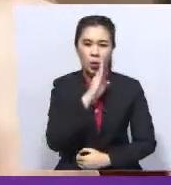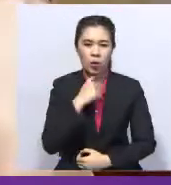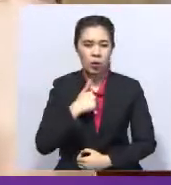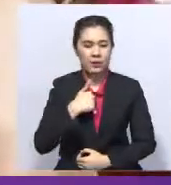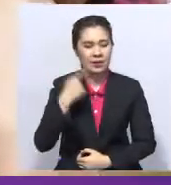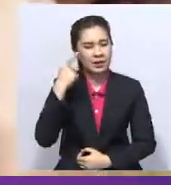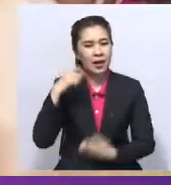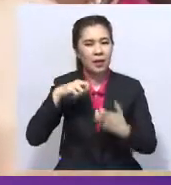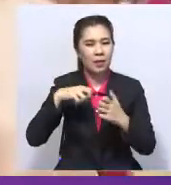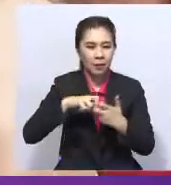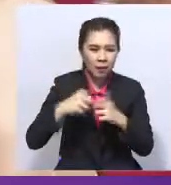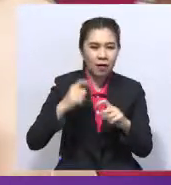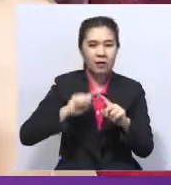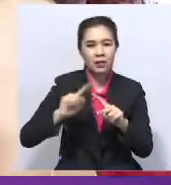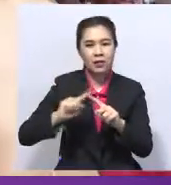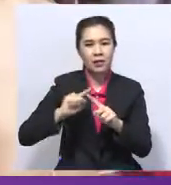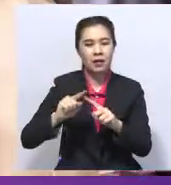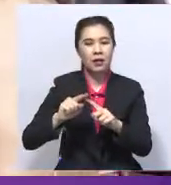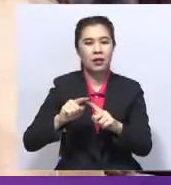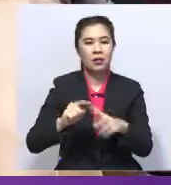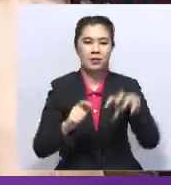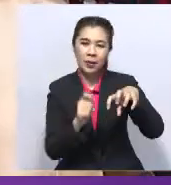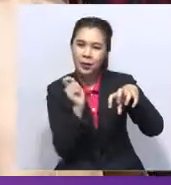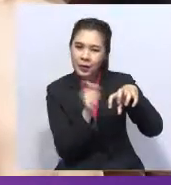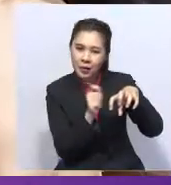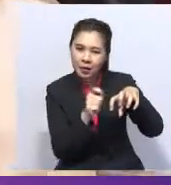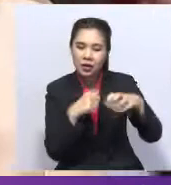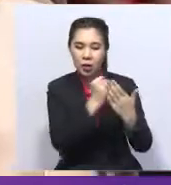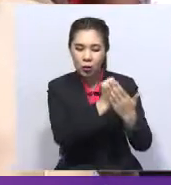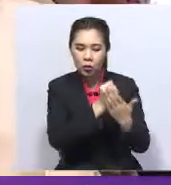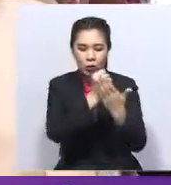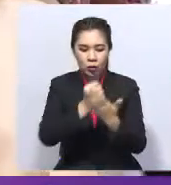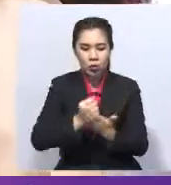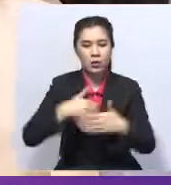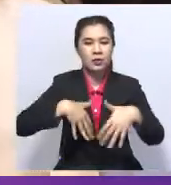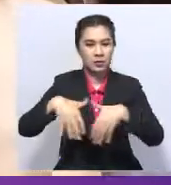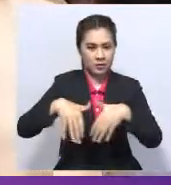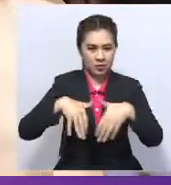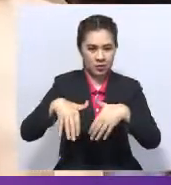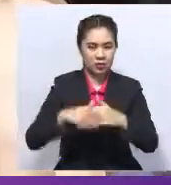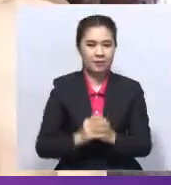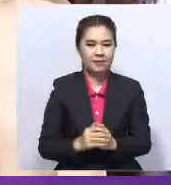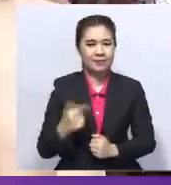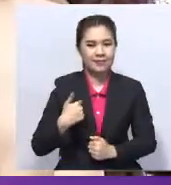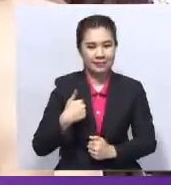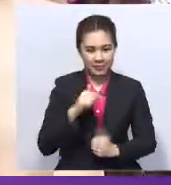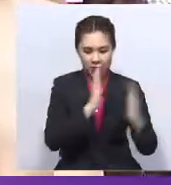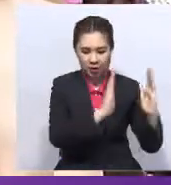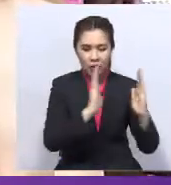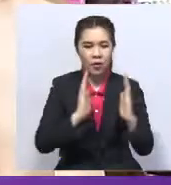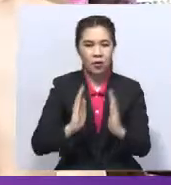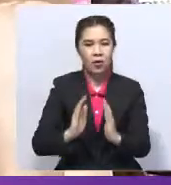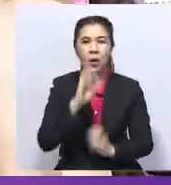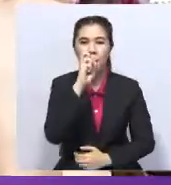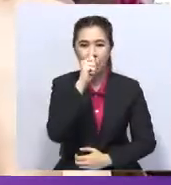าลั่นระฆังให้กับเจ้าเมืองเพื่อให้เจ้าเมืองเนี่ยช่วยบำบัดทุกข์บำรุงสุขหรือว่าช่วยเหลือประชาชนดังนั้นเราก็เลยเอาในส่วนนี้เนี่ยมาจำลองไว้บนโรง